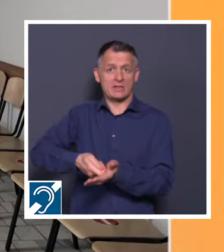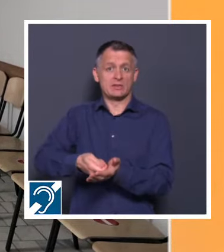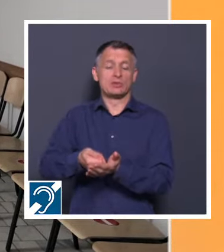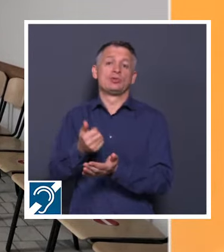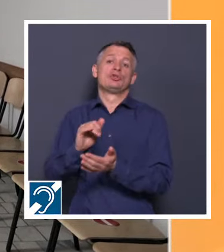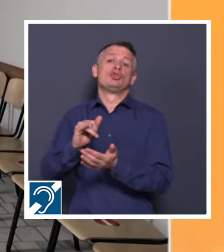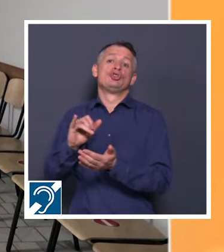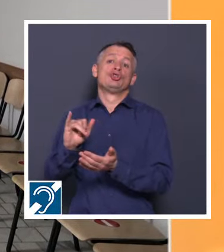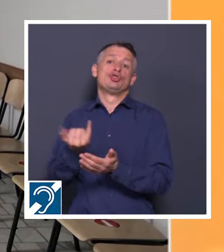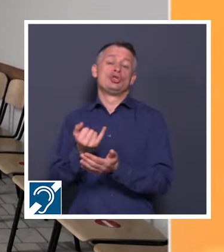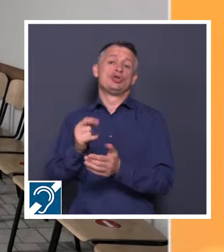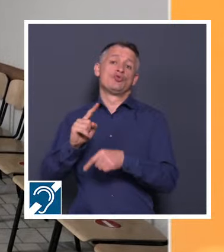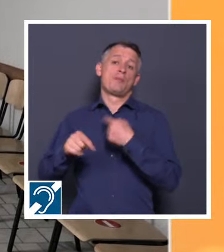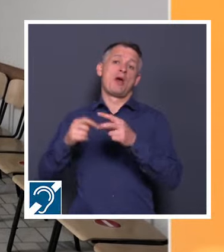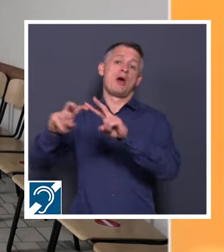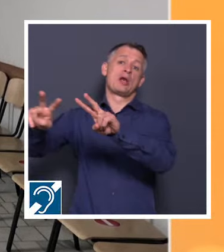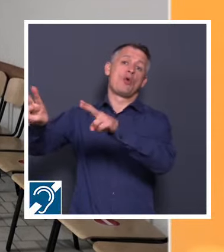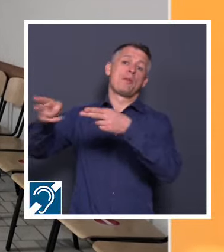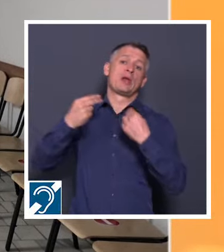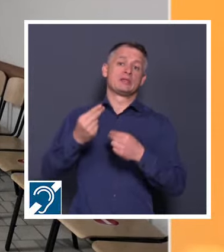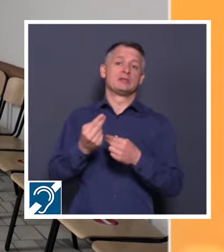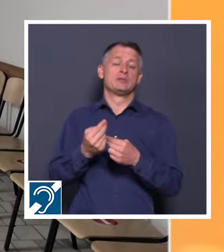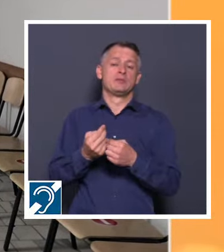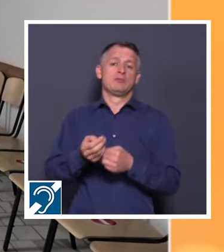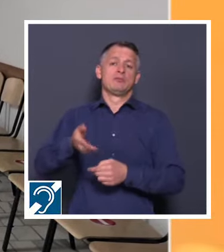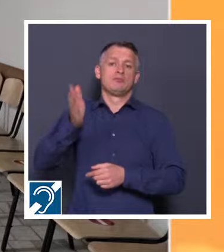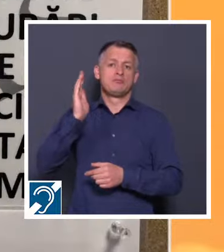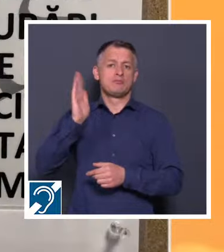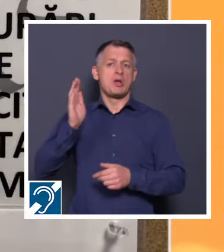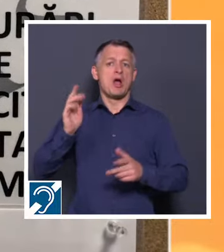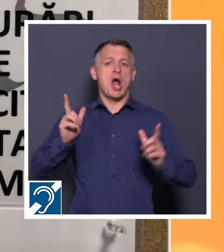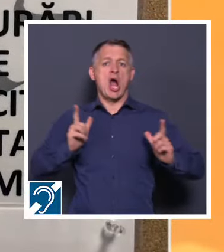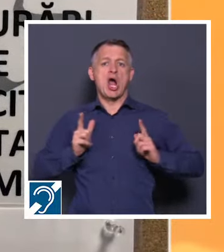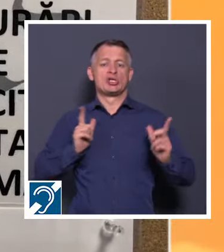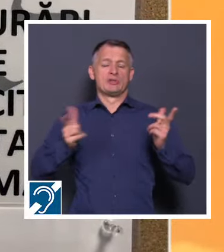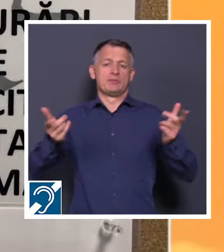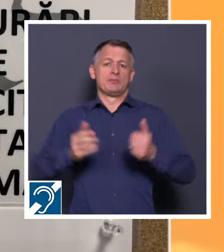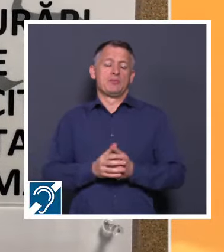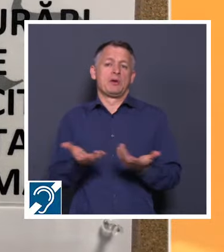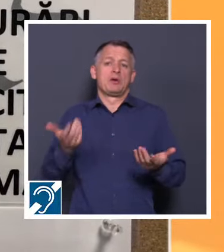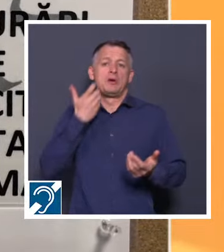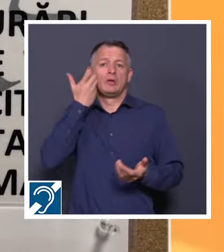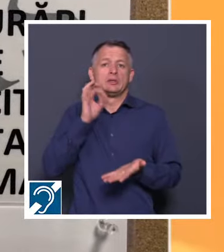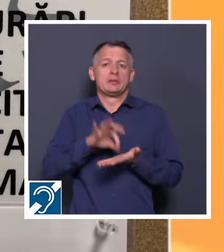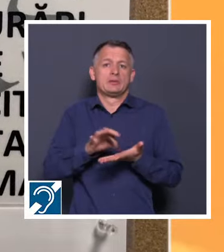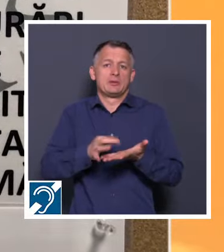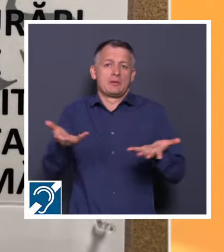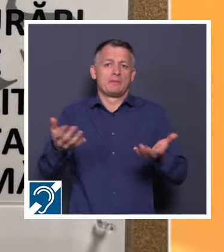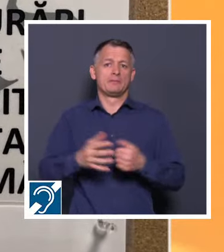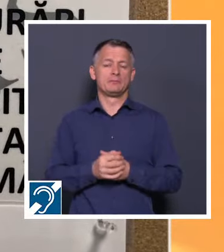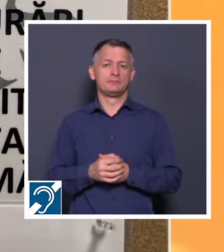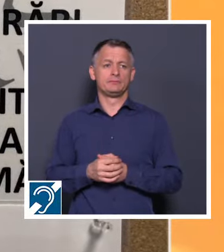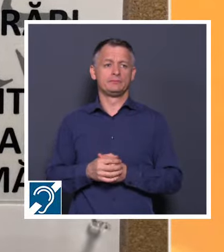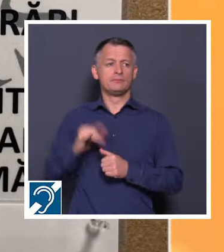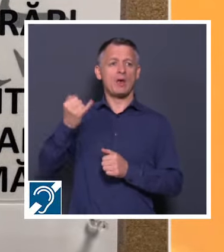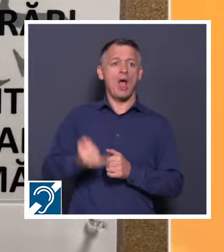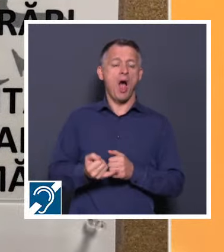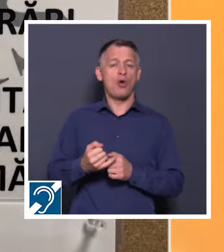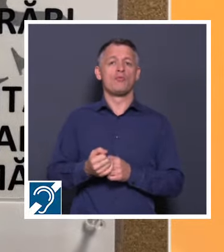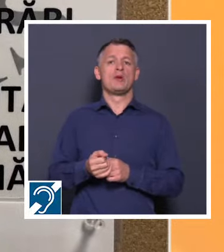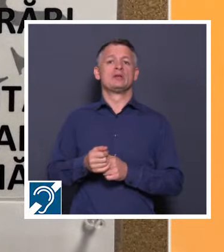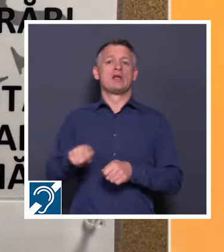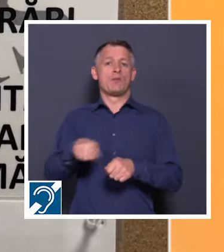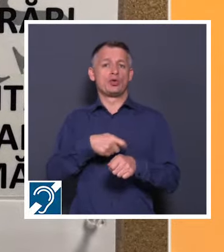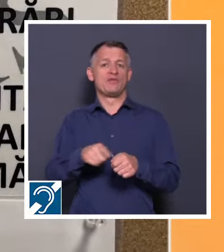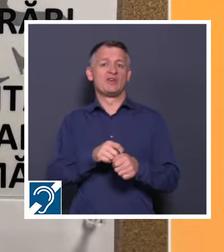recupereze la sfântul așteaptă. Că acum s-a modificat din nou modificarea concediilor medicale și avem